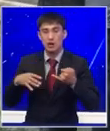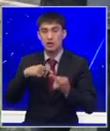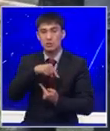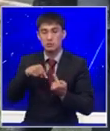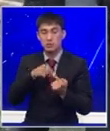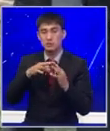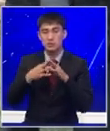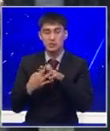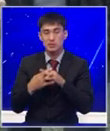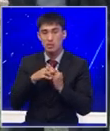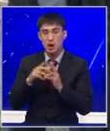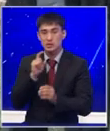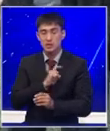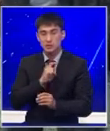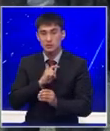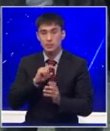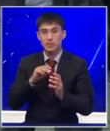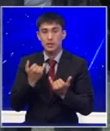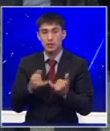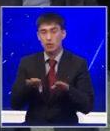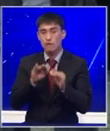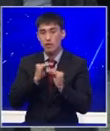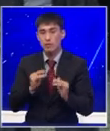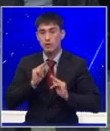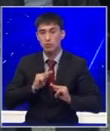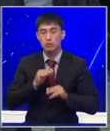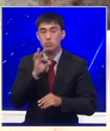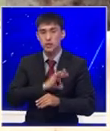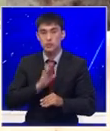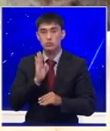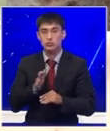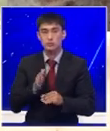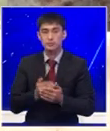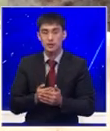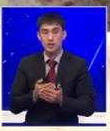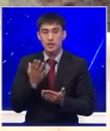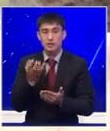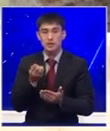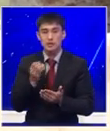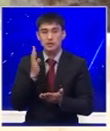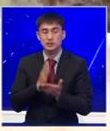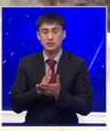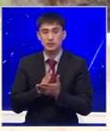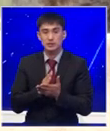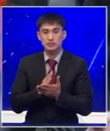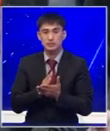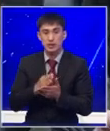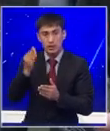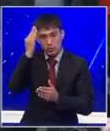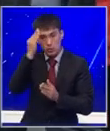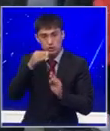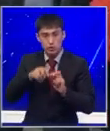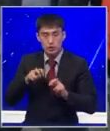сельским хозяйством Поэтому думаю Такой формат работы очень полезен будет также представлены институты научные